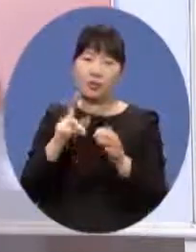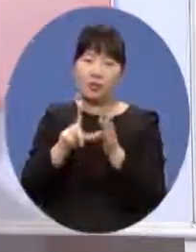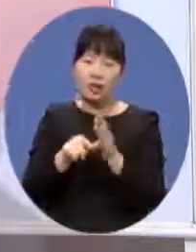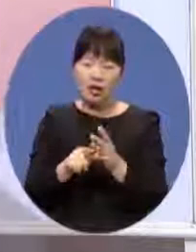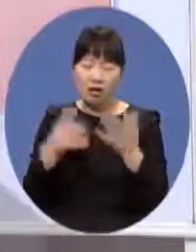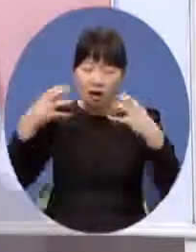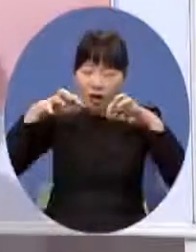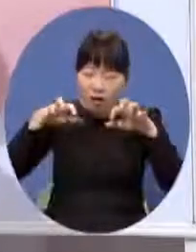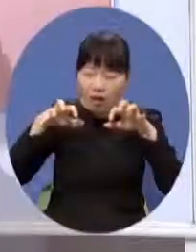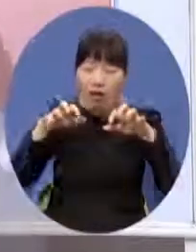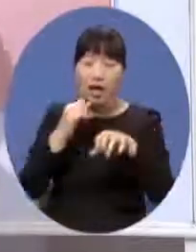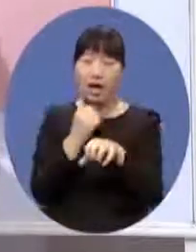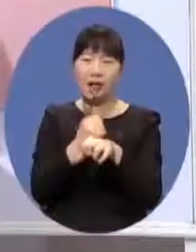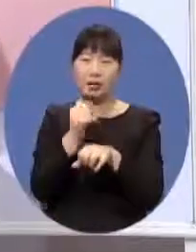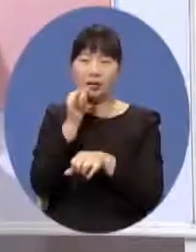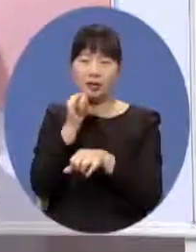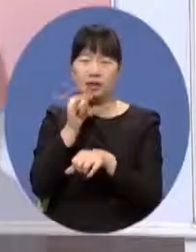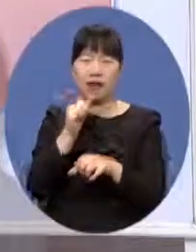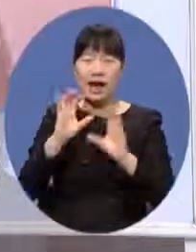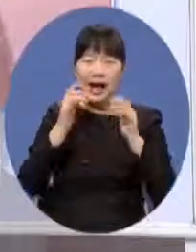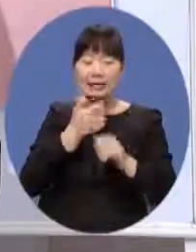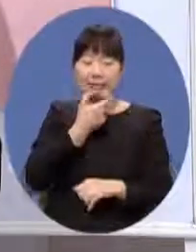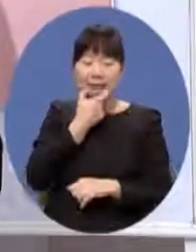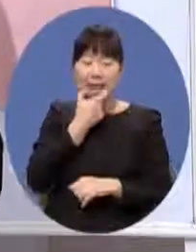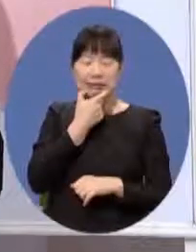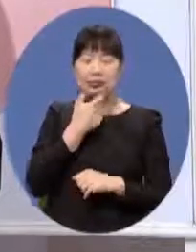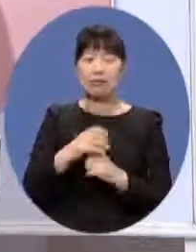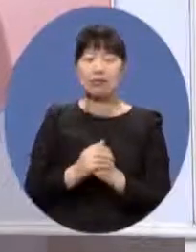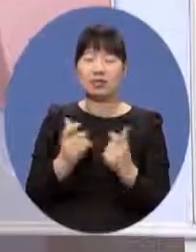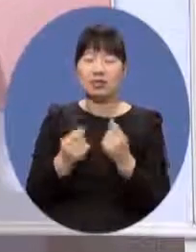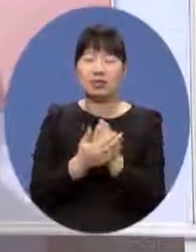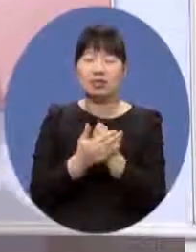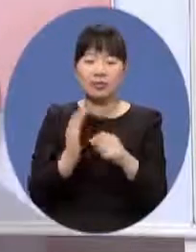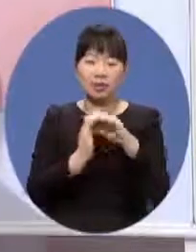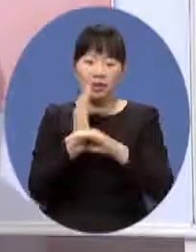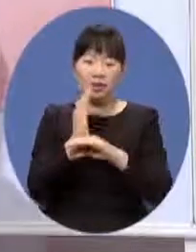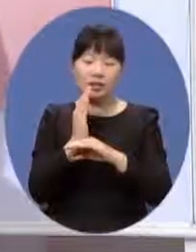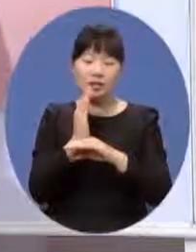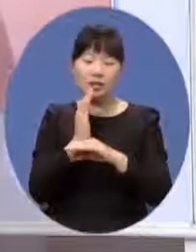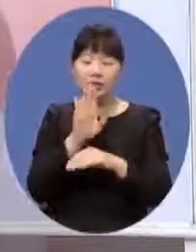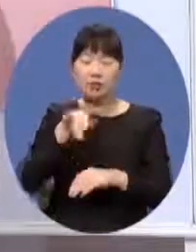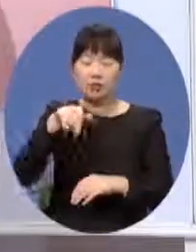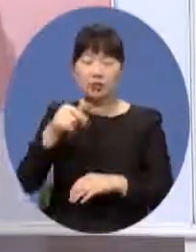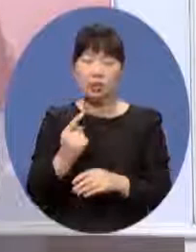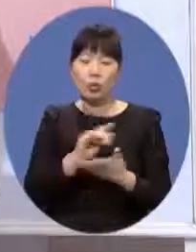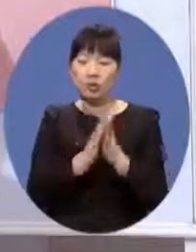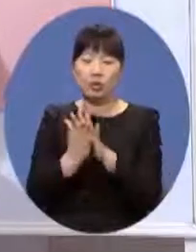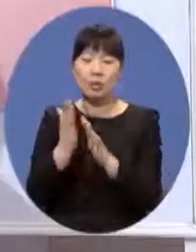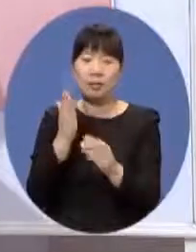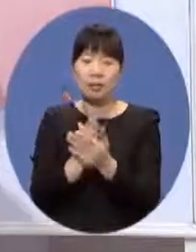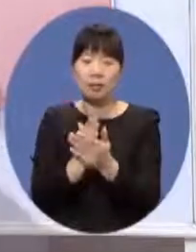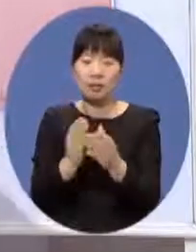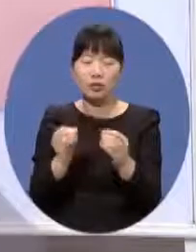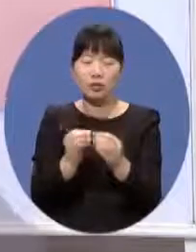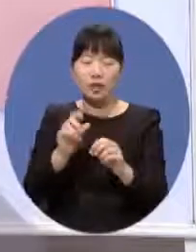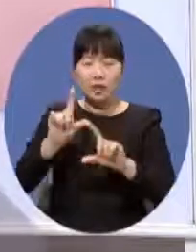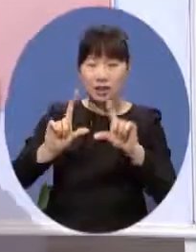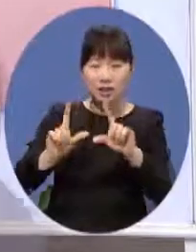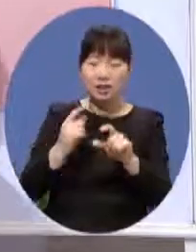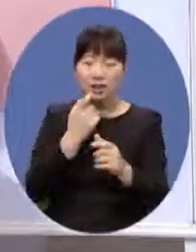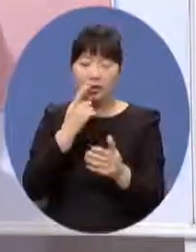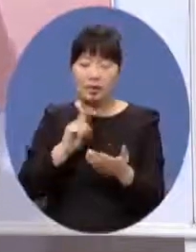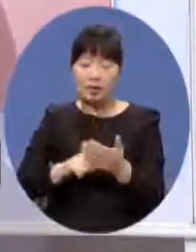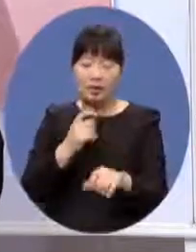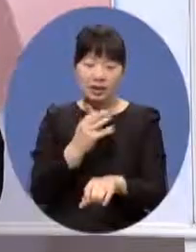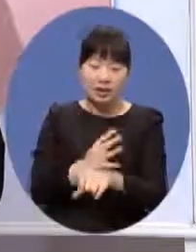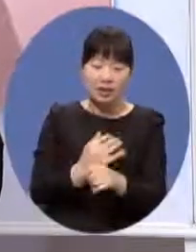데도 어흥이가 하면은 아이는 되게 싫을 수가 있거든요. 그래서 지나친 부호 전환 말고 그냥 문장 형태를 조금 간단히 쉽게